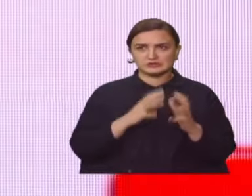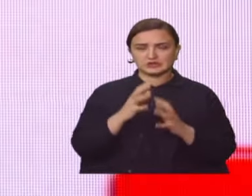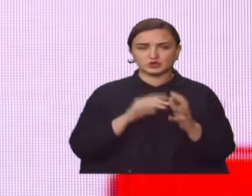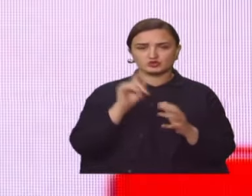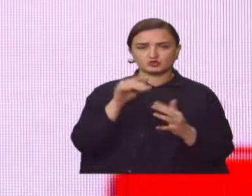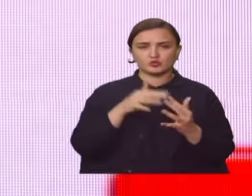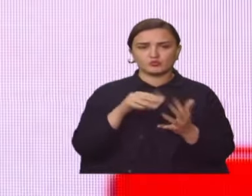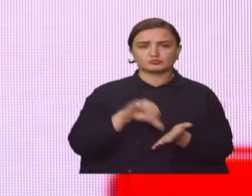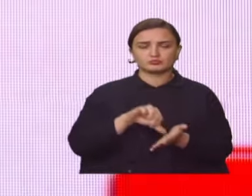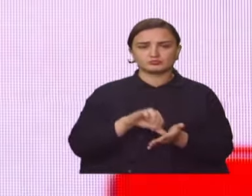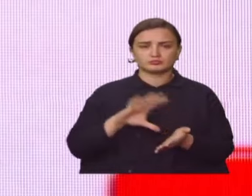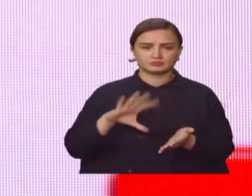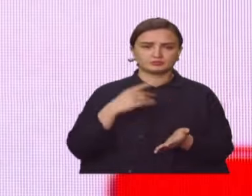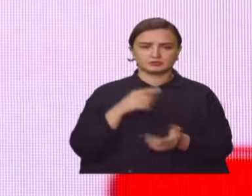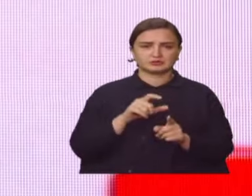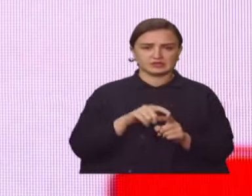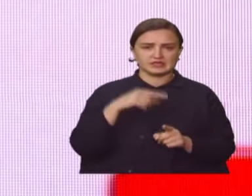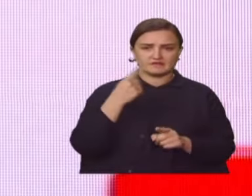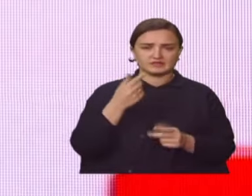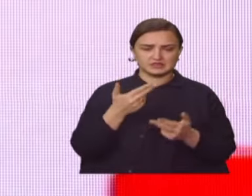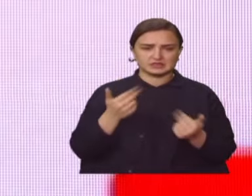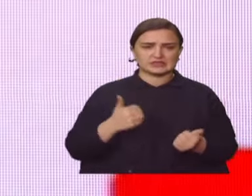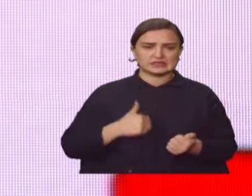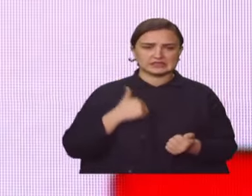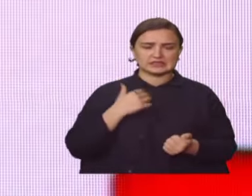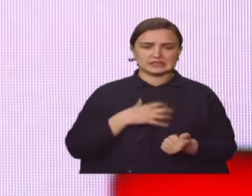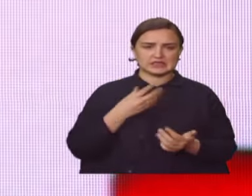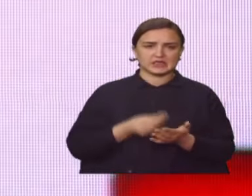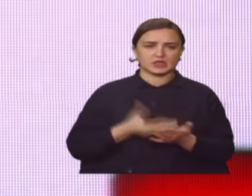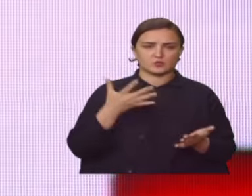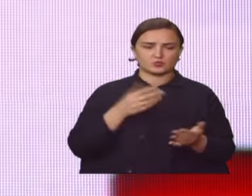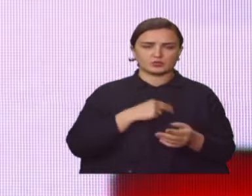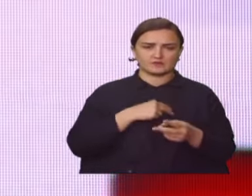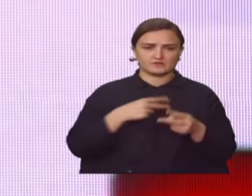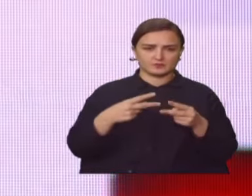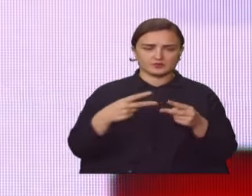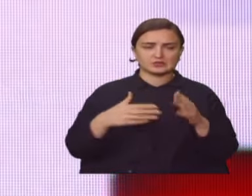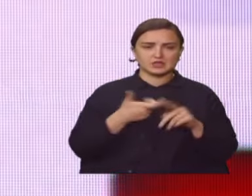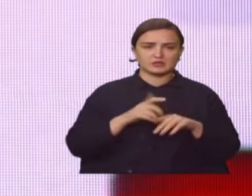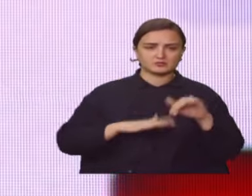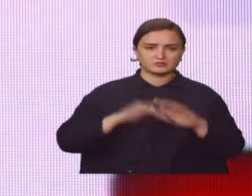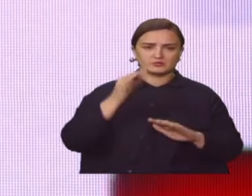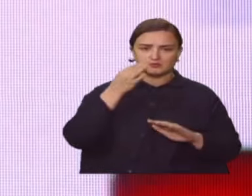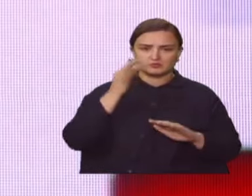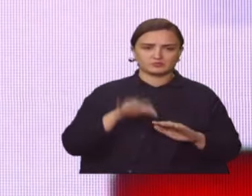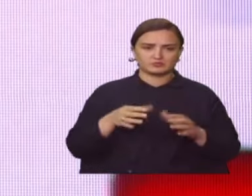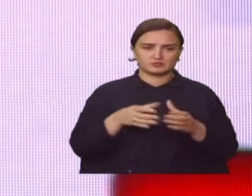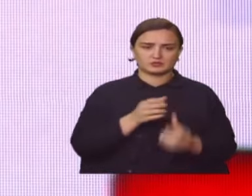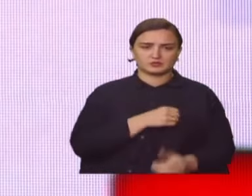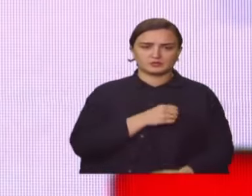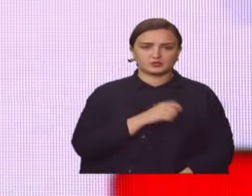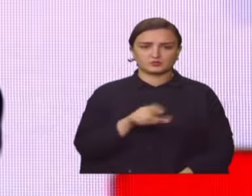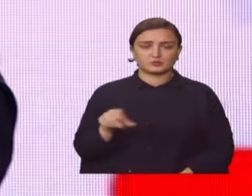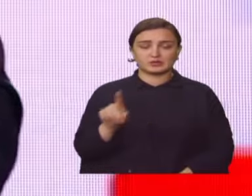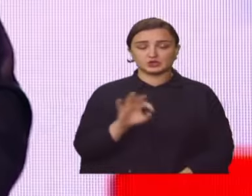მისიაში მათ დაამტკიცეს, რომ ისინი არიან ღირებული პარტნიორები და ძალიან მაღალი კვალიფიკაციის მატარებელი სამხედროები.